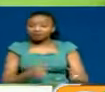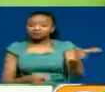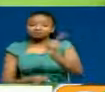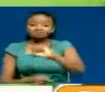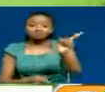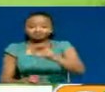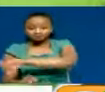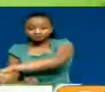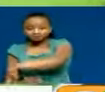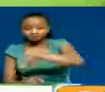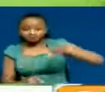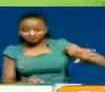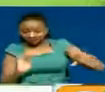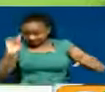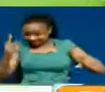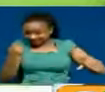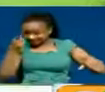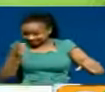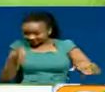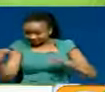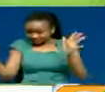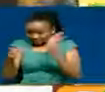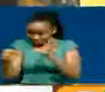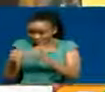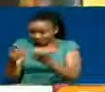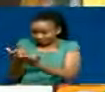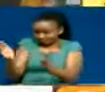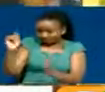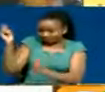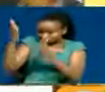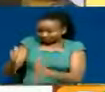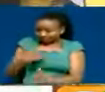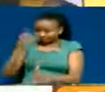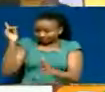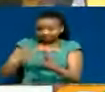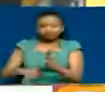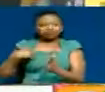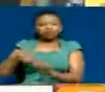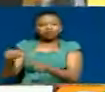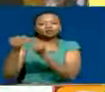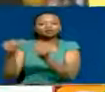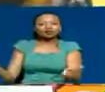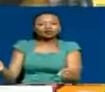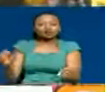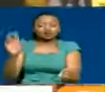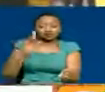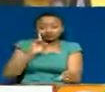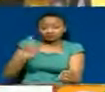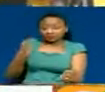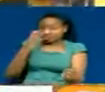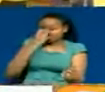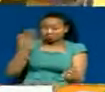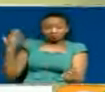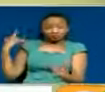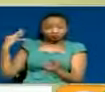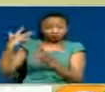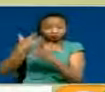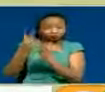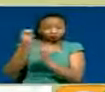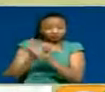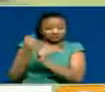tunataka kusuluhisha matatizo ya Wakenya wote. Ruto, who has been second in command in the Jubilee government since